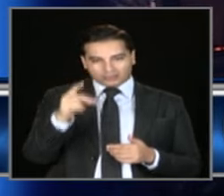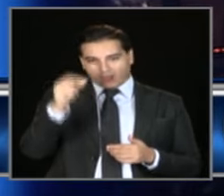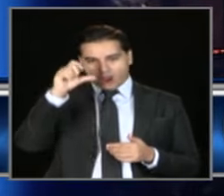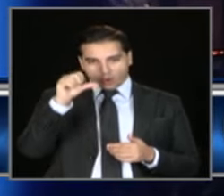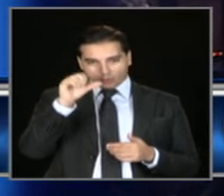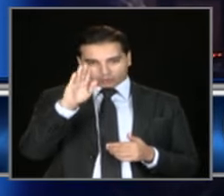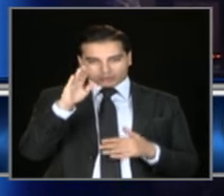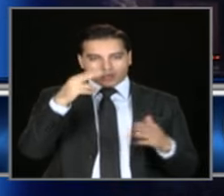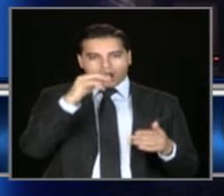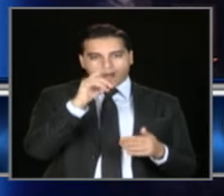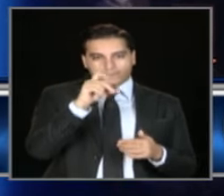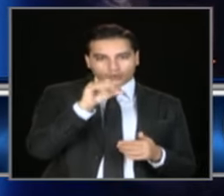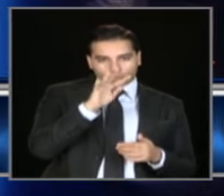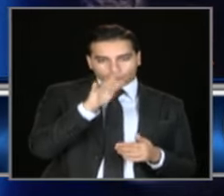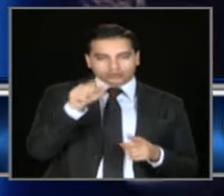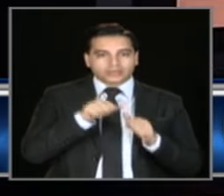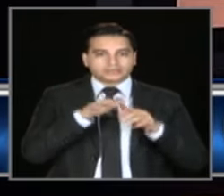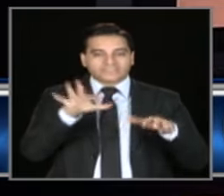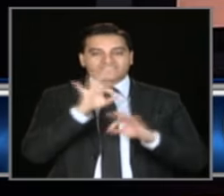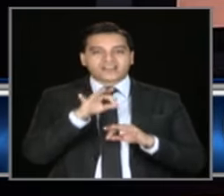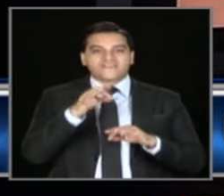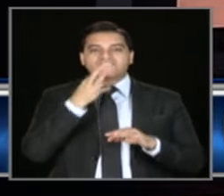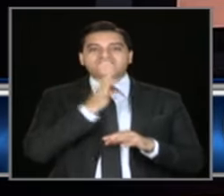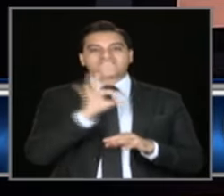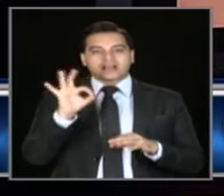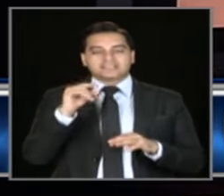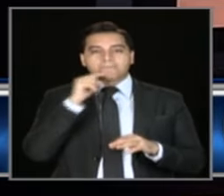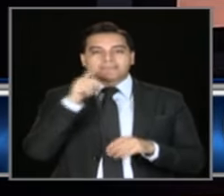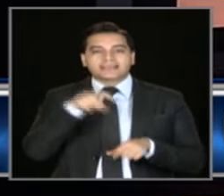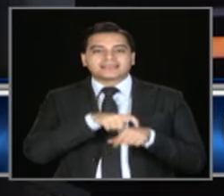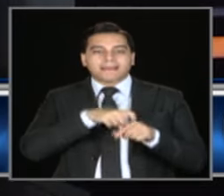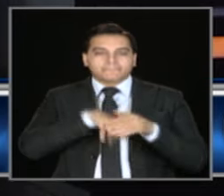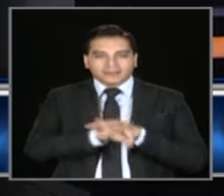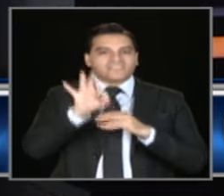نشرتها في فرنسا في أربعينيات القرن العشرين.